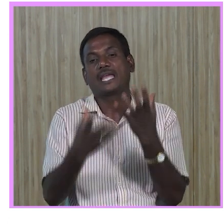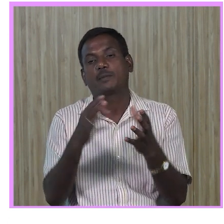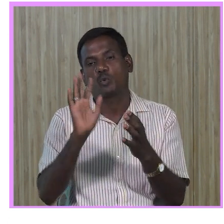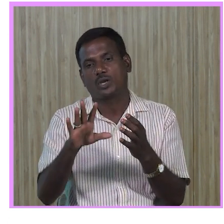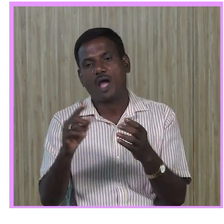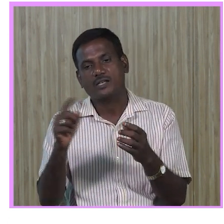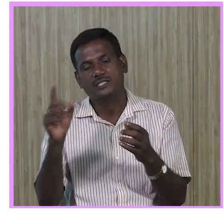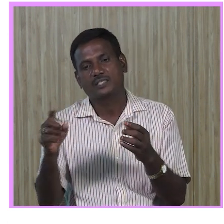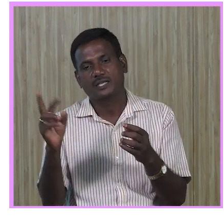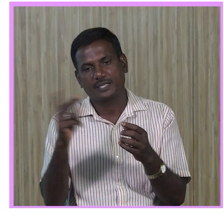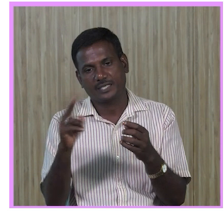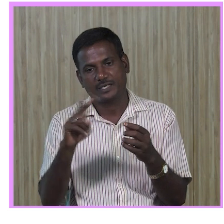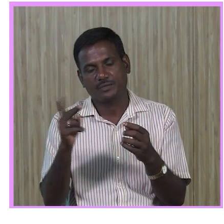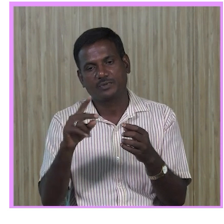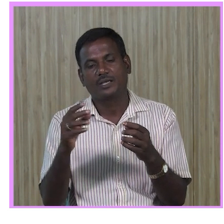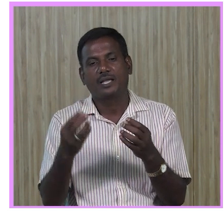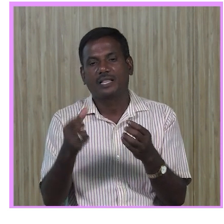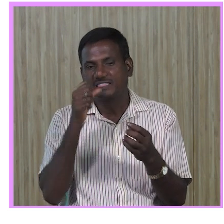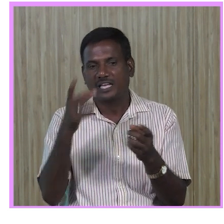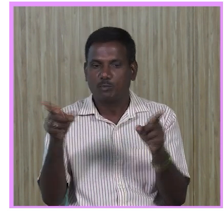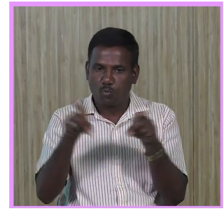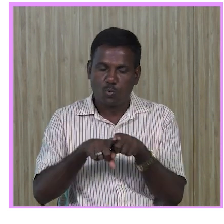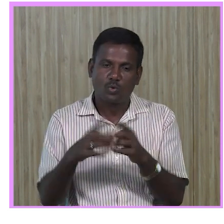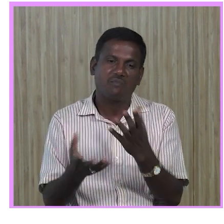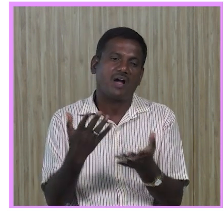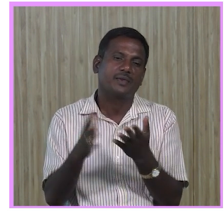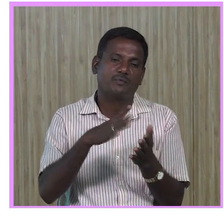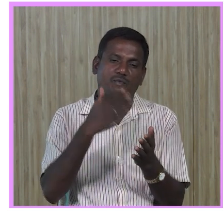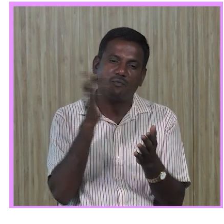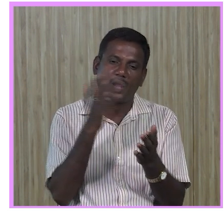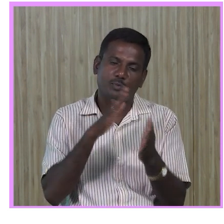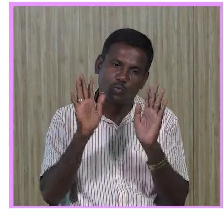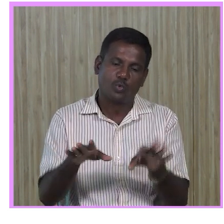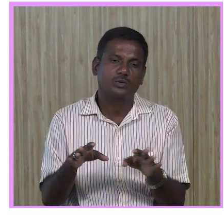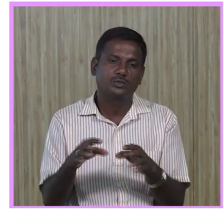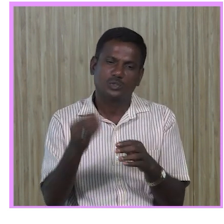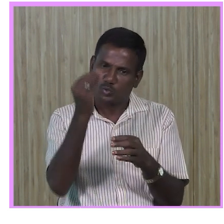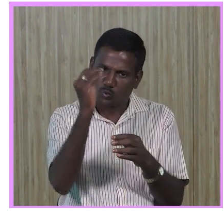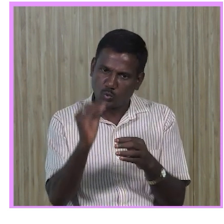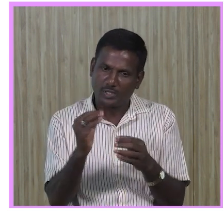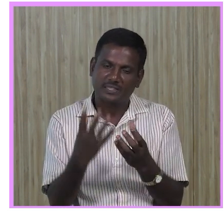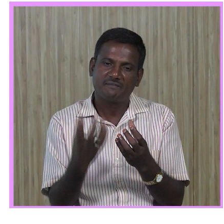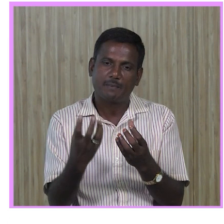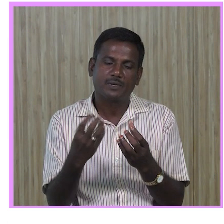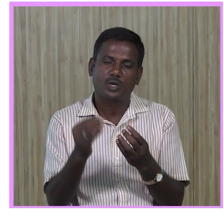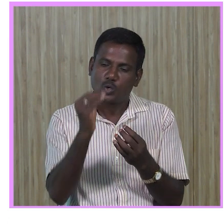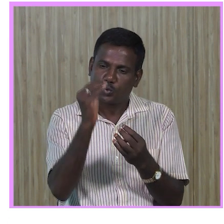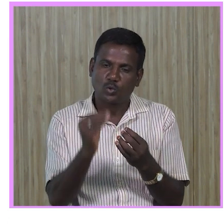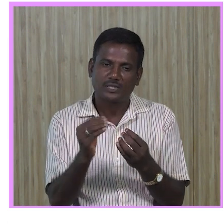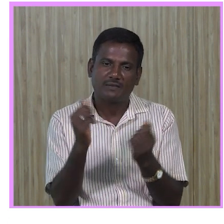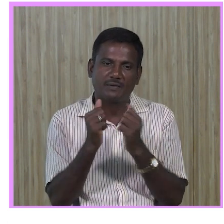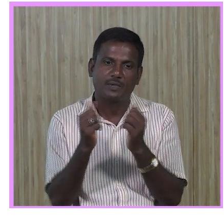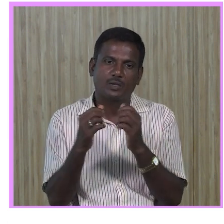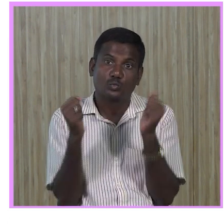அல்லது ஆக்சிகரணி அல்லது இரண்டுமே திரவ நிலை வாயுக்களாக இருக்கும். இவை மிக குறைந்த வெப்பநிலையில், அதாவது கடும்